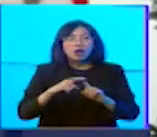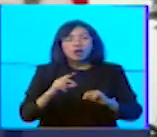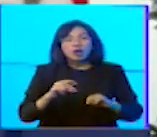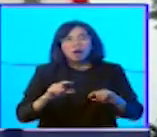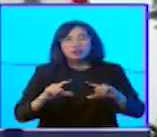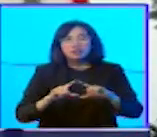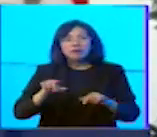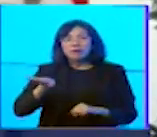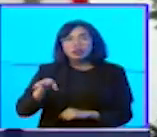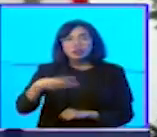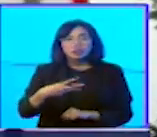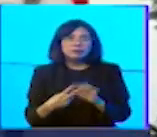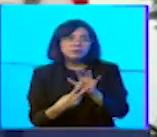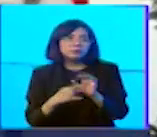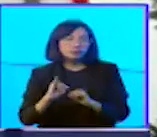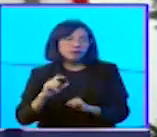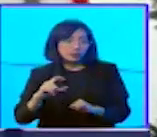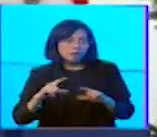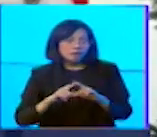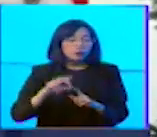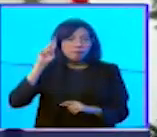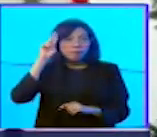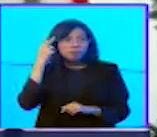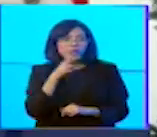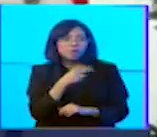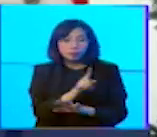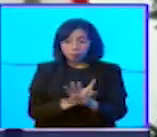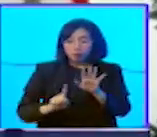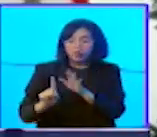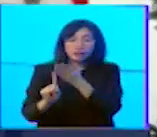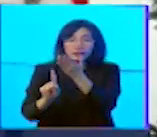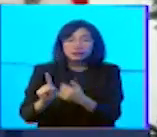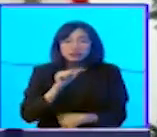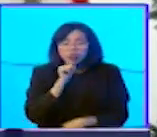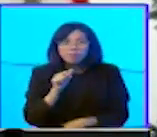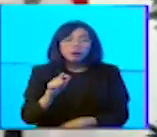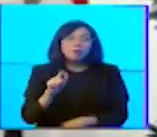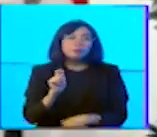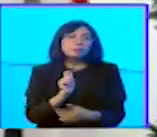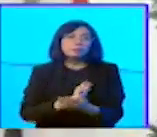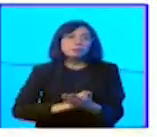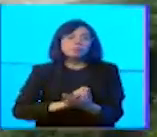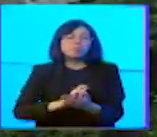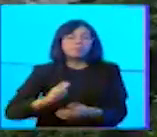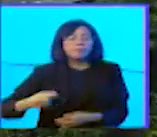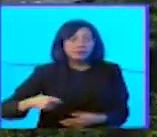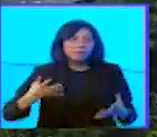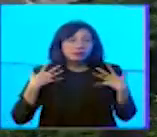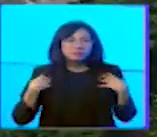Indonesia, dan pemerintah Indonesia diwakili oleh Pak Sekjen Kementerian Kesehatan.